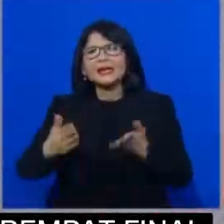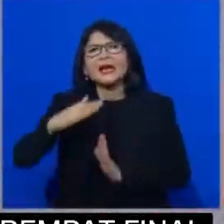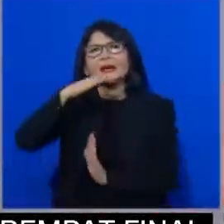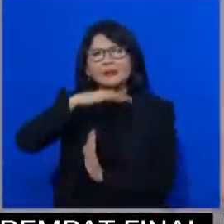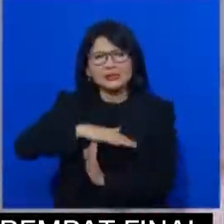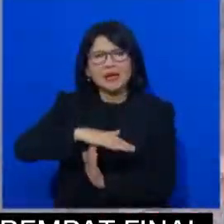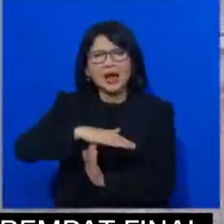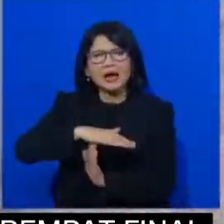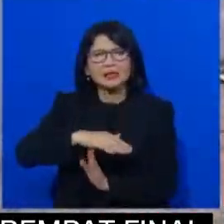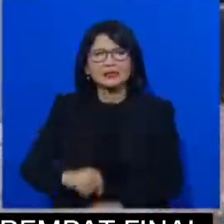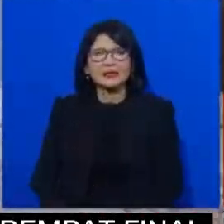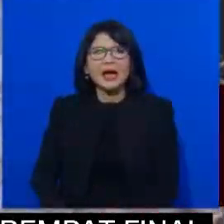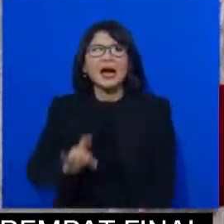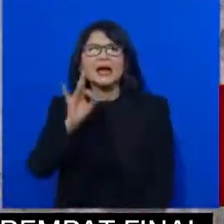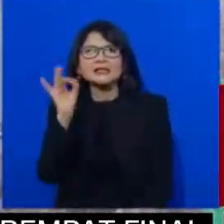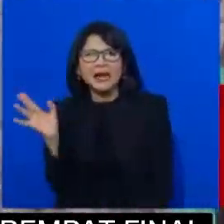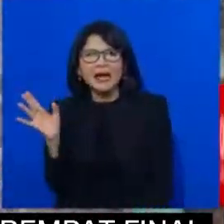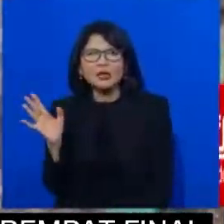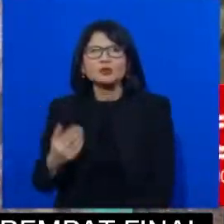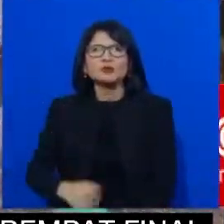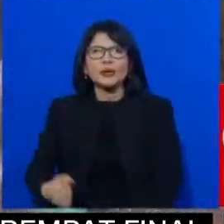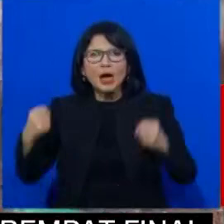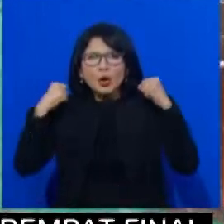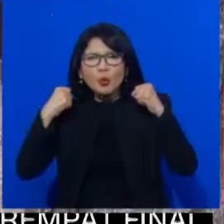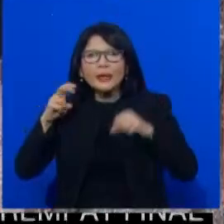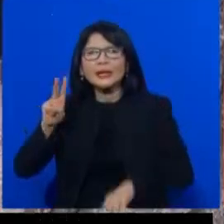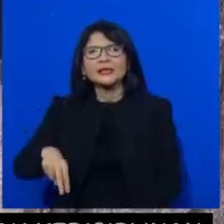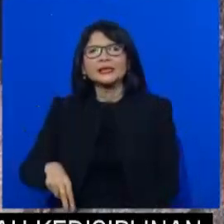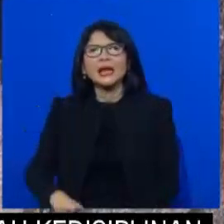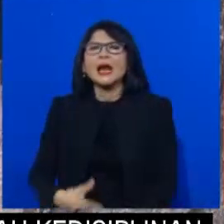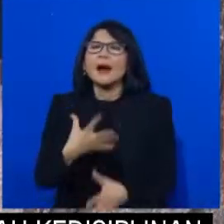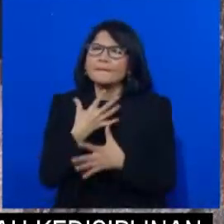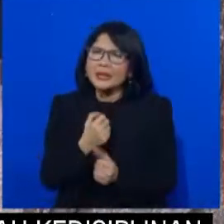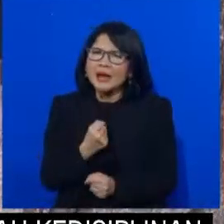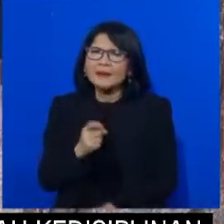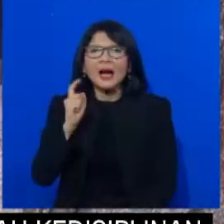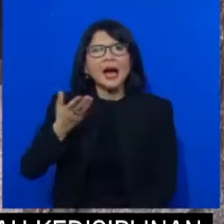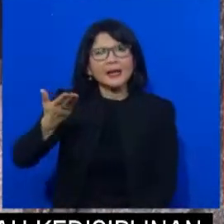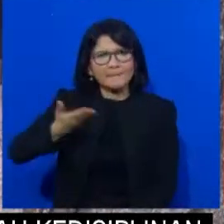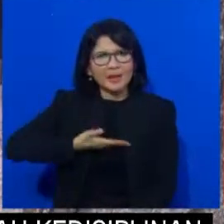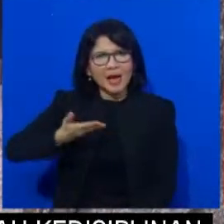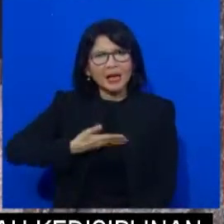tempat. Selain untuk memulihkan tenaga, ia juga berharap ada pelanggan menghampiri.